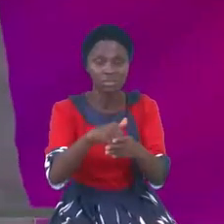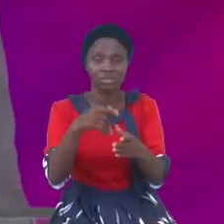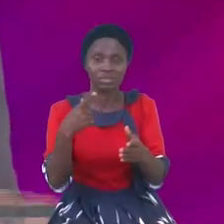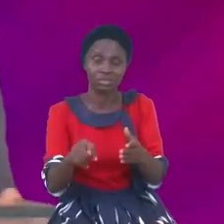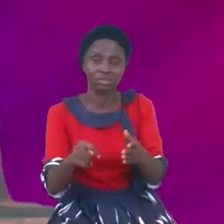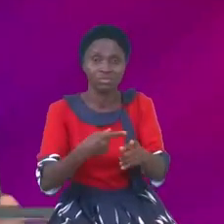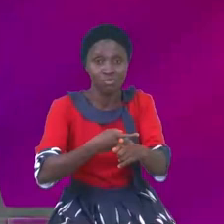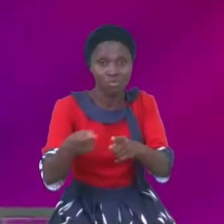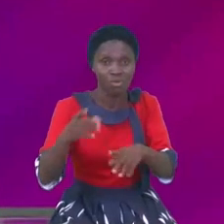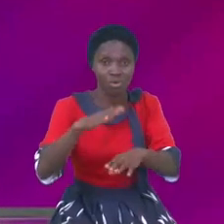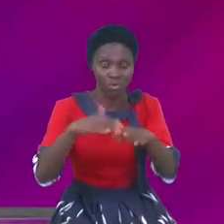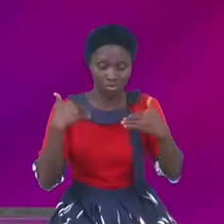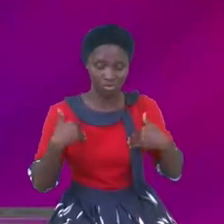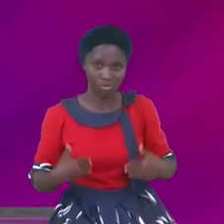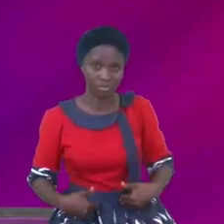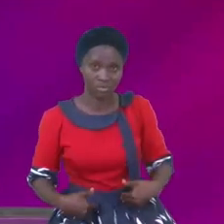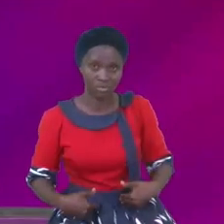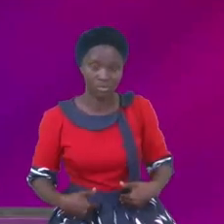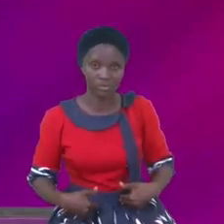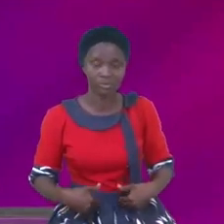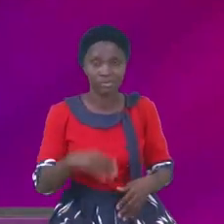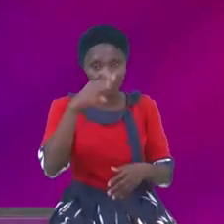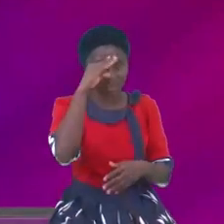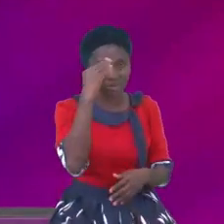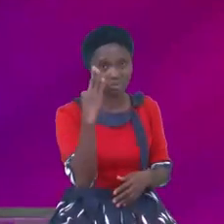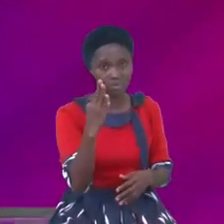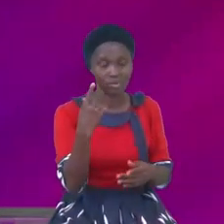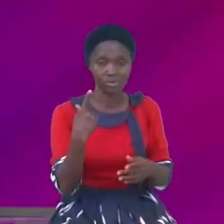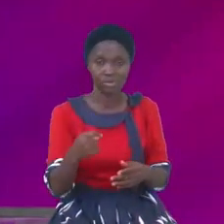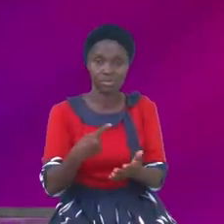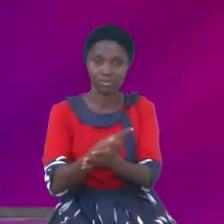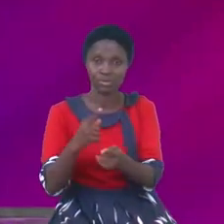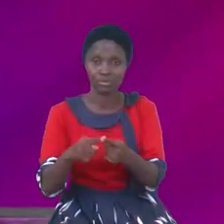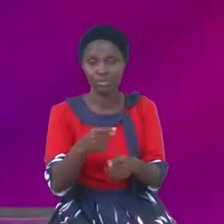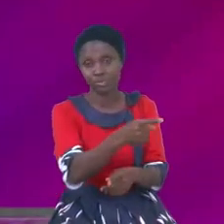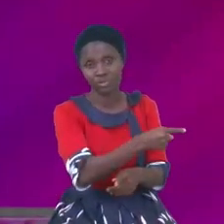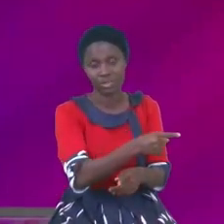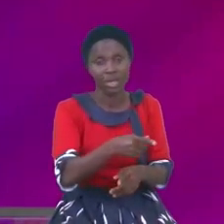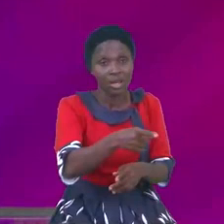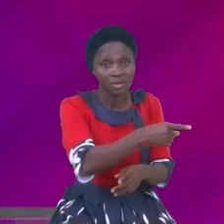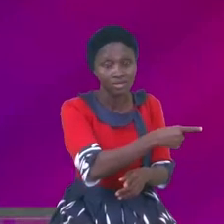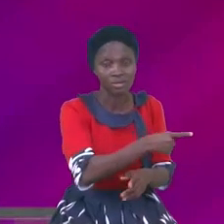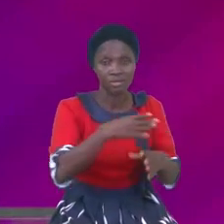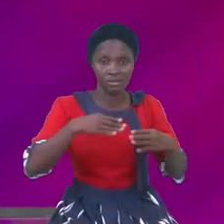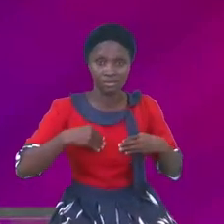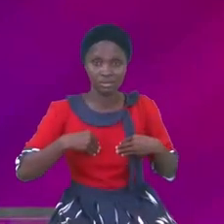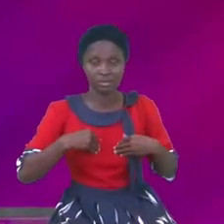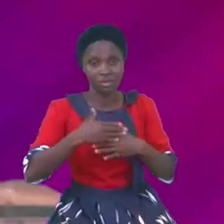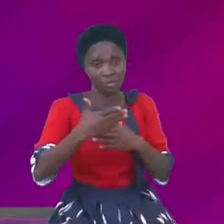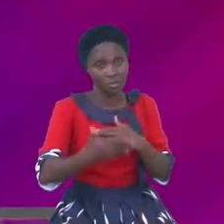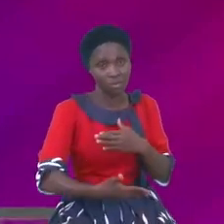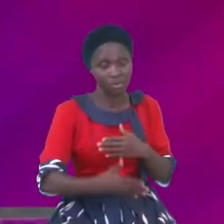persécution, les choses qui l'ont affaibli, ils prêchaient l'évangile. Ils ont reçu son message,